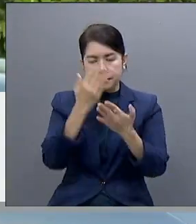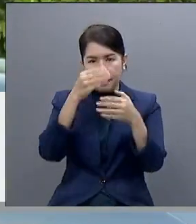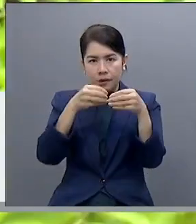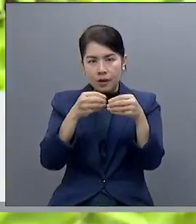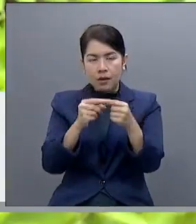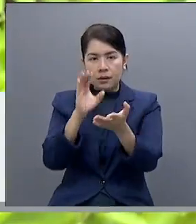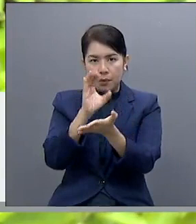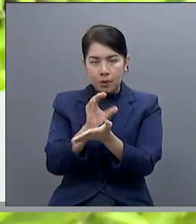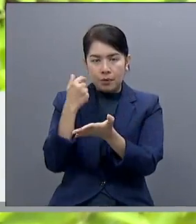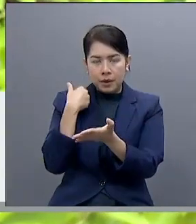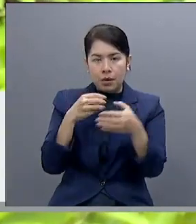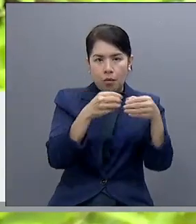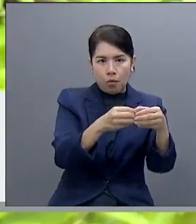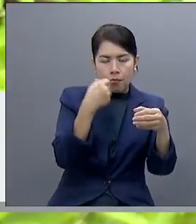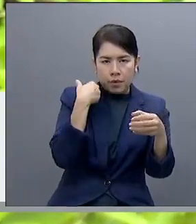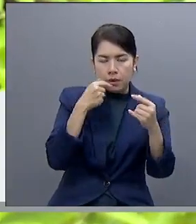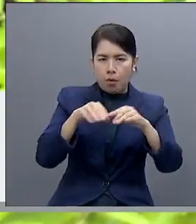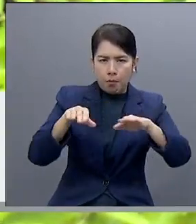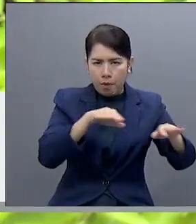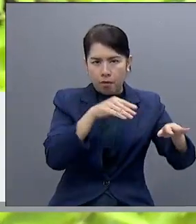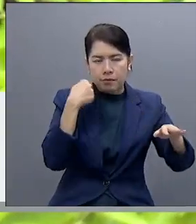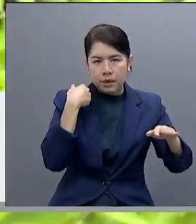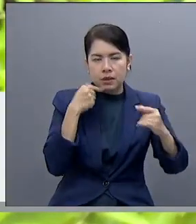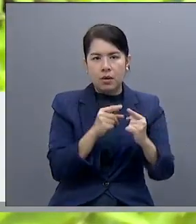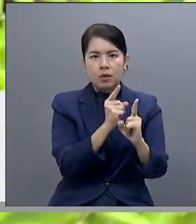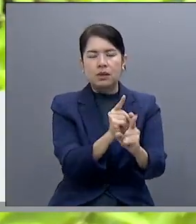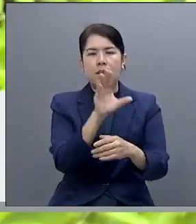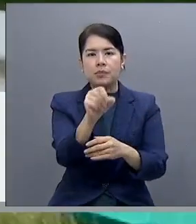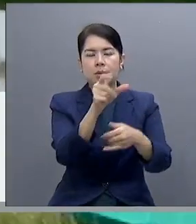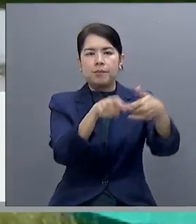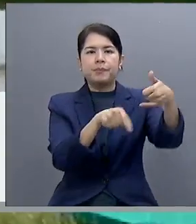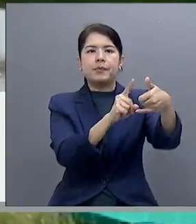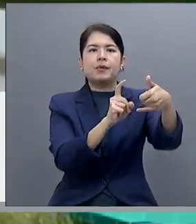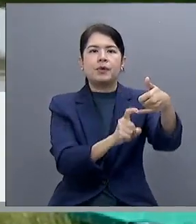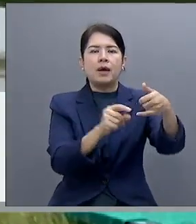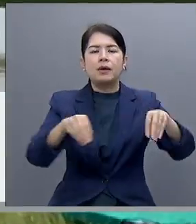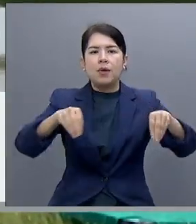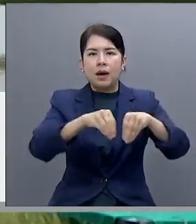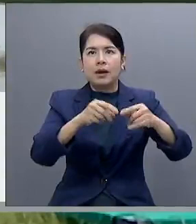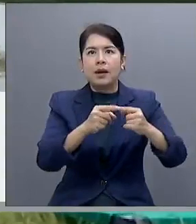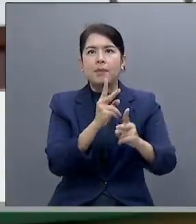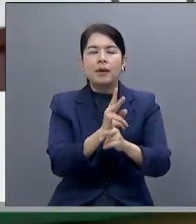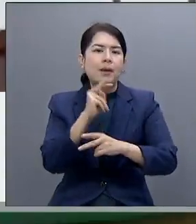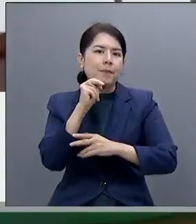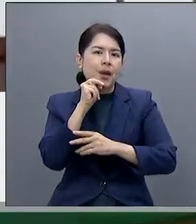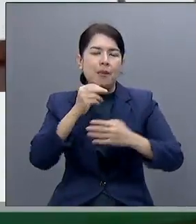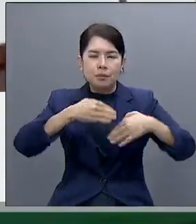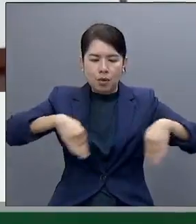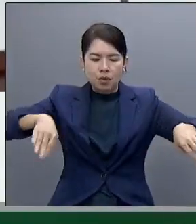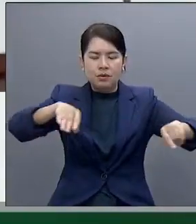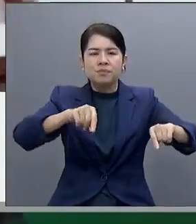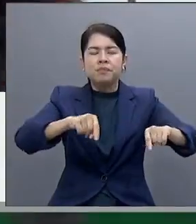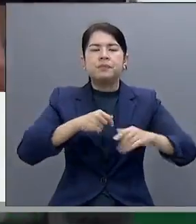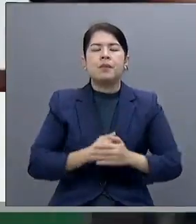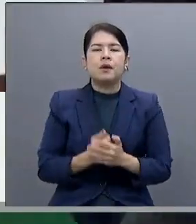ำลังบำรุงทั้งเสบียงและชุดติดตามจับกุมนายแป้งลงเรือบริเวณอ่างเก็บน้ำคลองหัวช้างอย่างต่อเนื่องโดยเมื่อช่วงเ